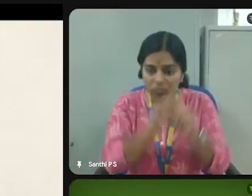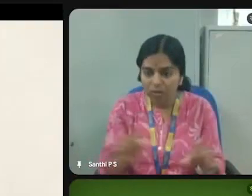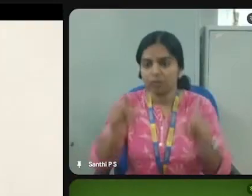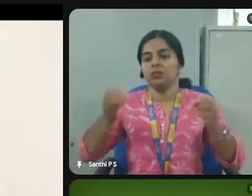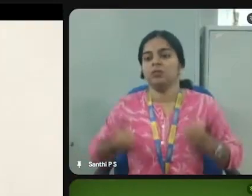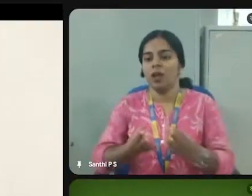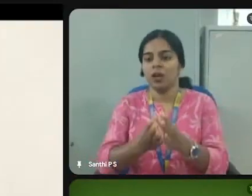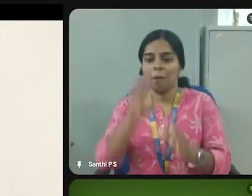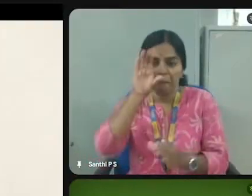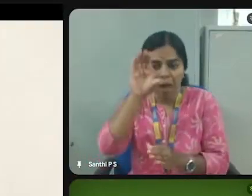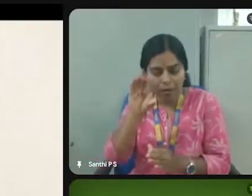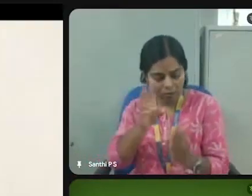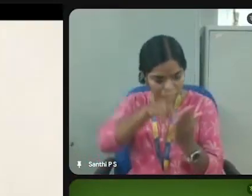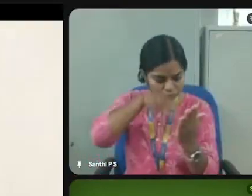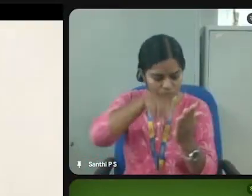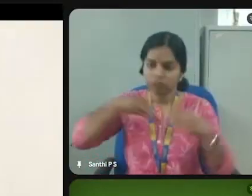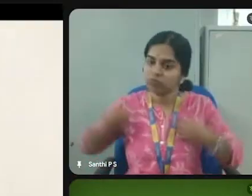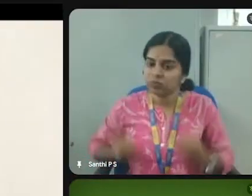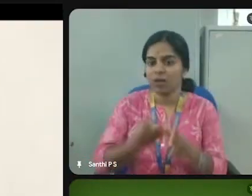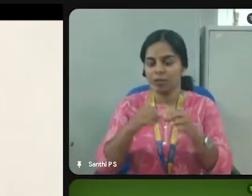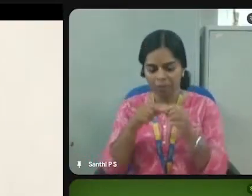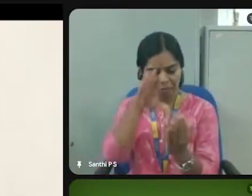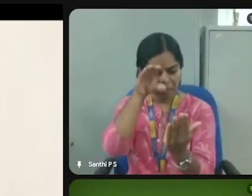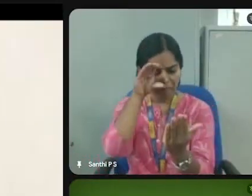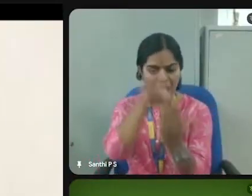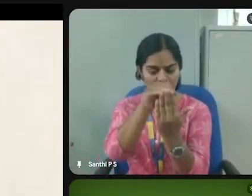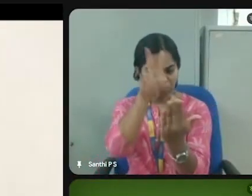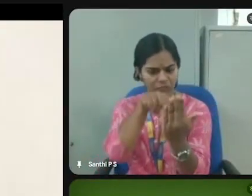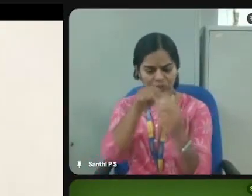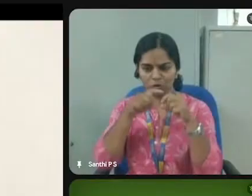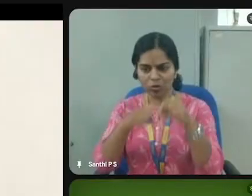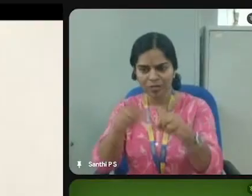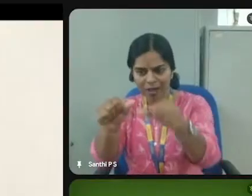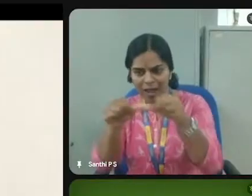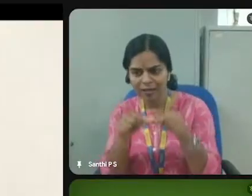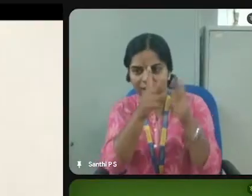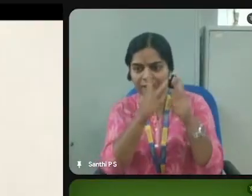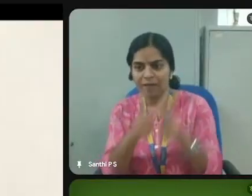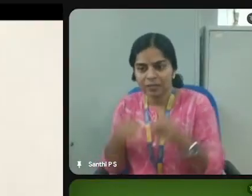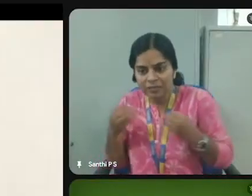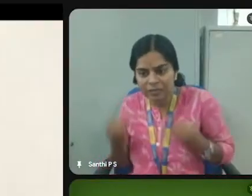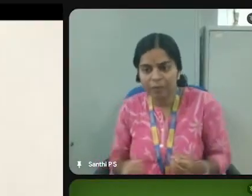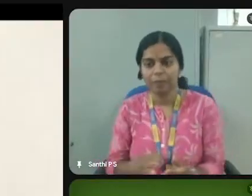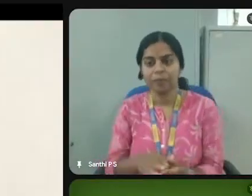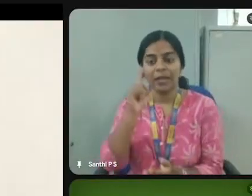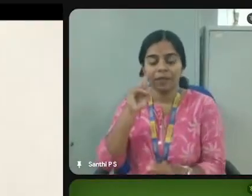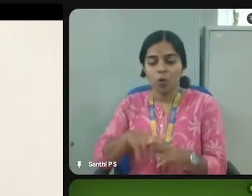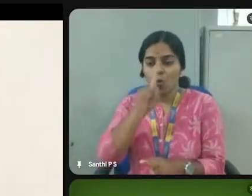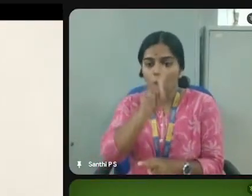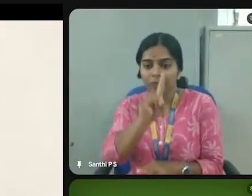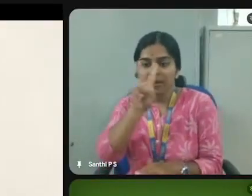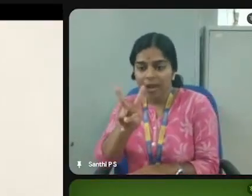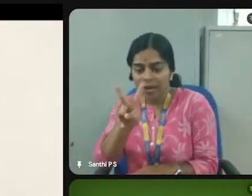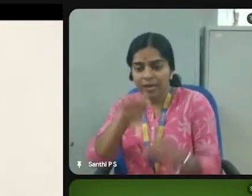നമുക്ക് പാരഗ്രാഫ്സ് വായിക്കാനും അതിൽ നിന്നുള്ള ചോദ്യങ്ങൾ ഉത്തരം ചെയ്യാനും ഒക്കെയുള്ള രീതിയിലേക്ക് അത് പോകും. അപ്പോൾ ചെറിയ ക്ലാസ് ലെവലിൽ ഇന്റർവെൻഷൻ